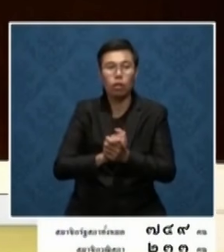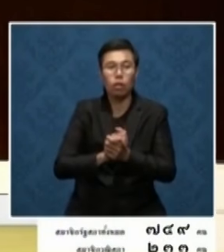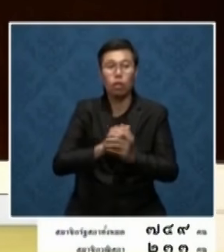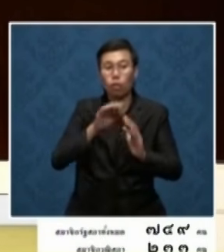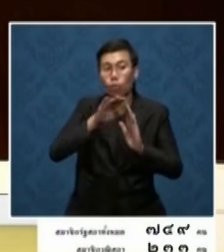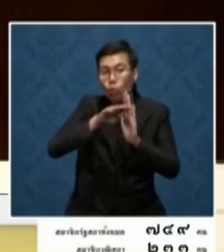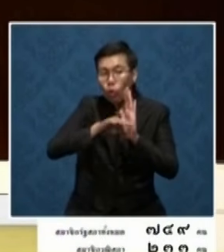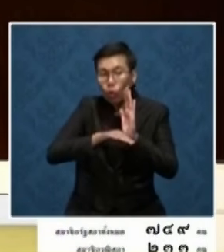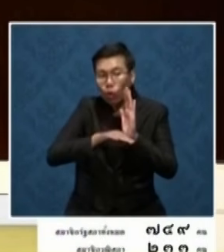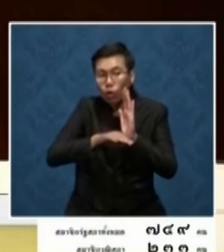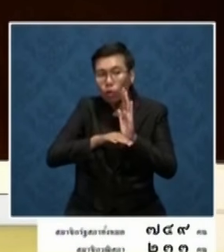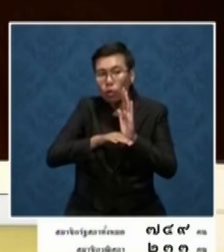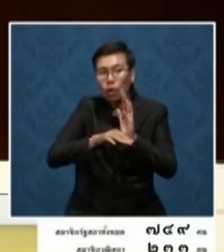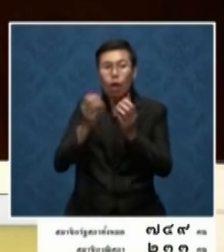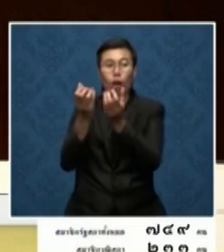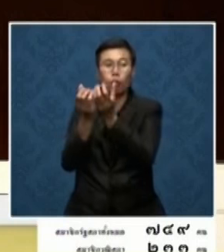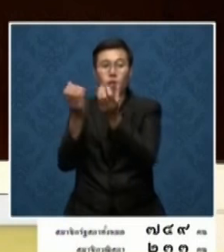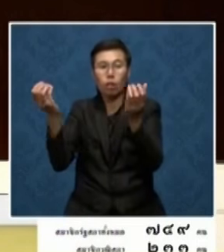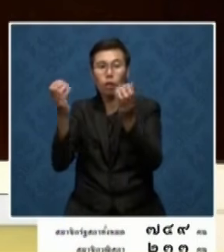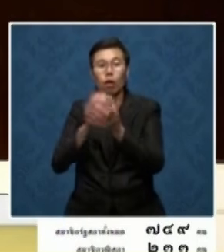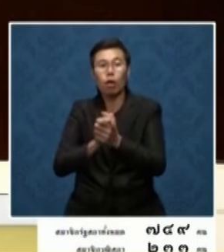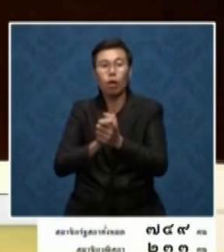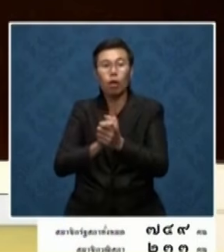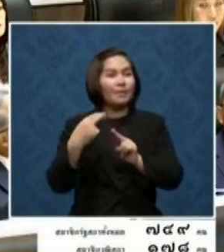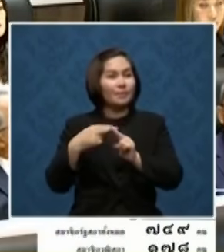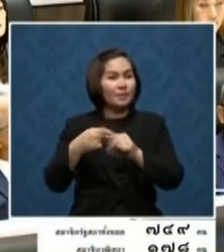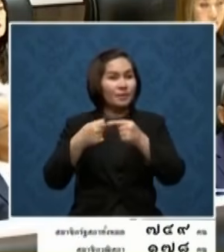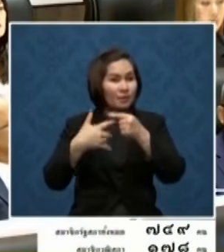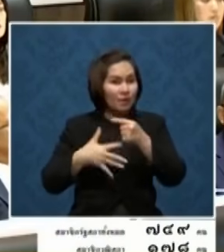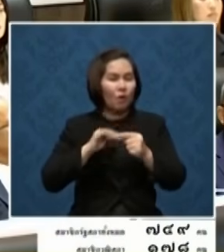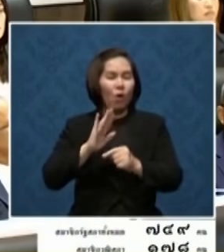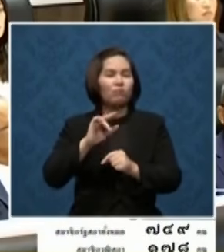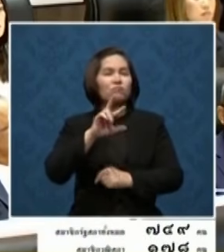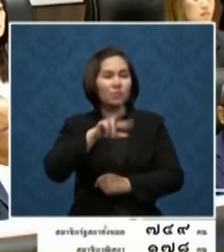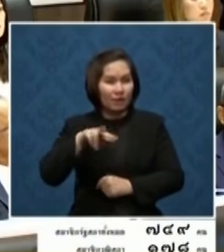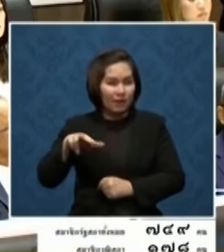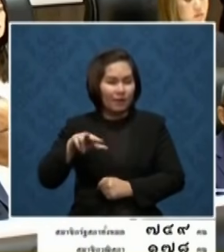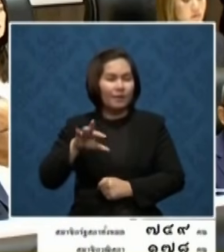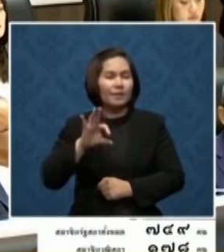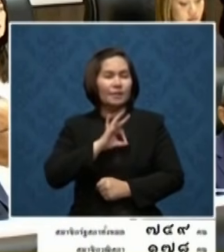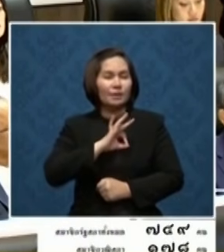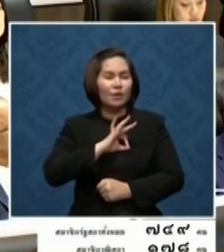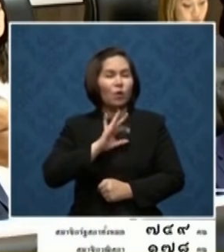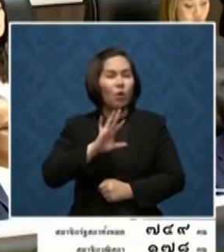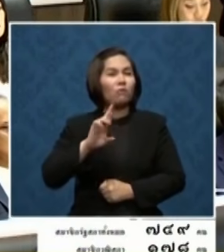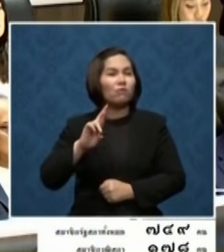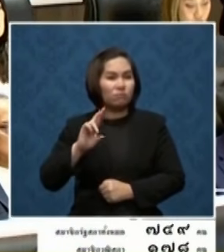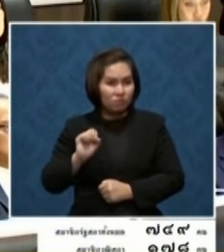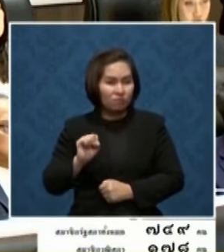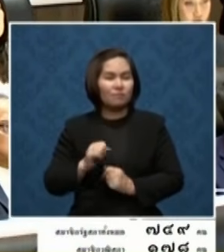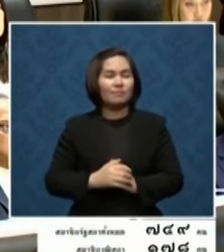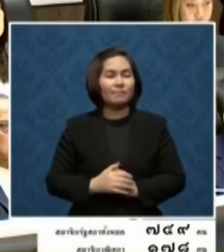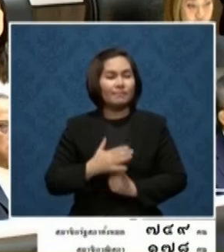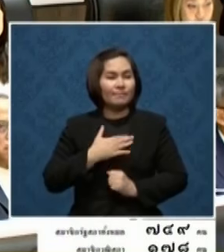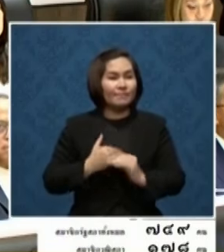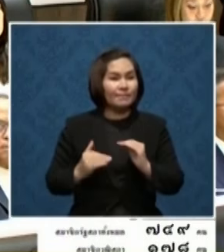อ หรืออาจจะเป็นเพราะว่าท่านก็มองว่าอาจจะไม่ได้มีนัยยะอะไรเพราะการรับรองเสนอชื่อเนี่ยใช้เสียงแค่50เสียงเท่านั้นก็ผ่านแล้วบ